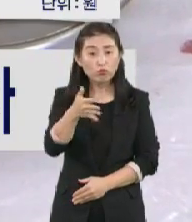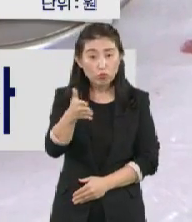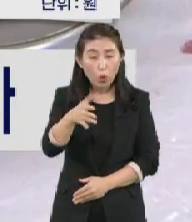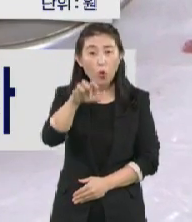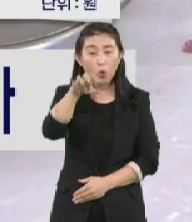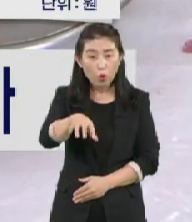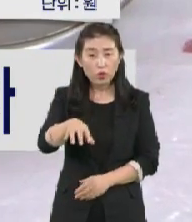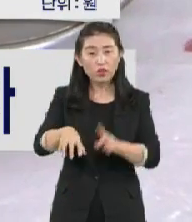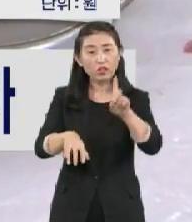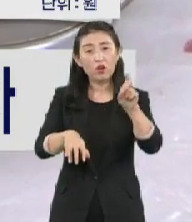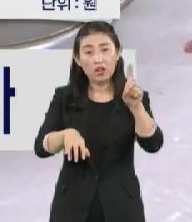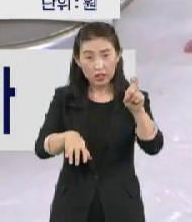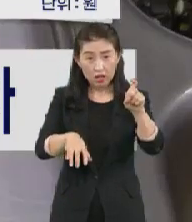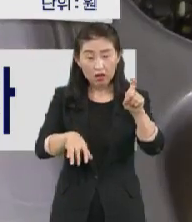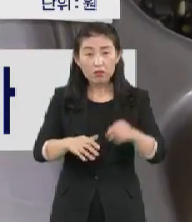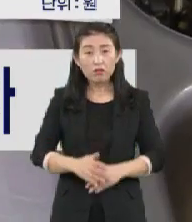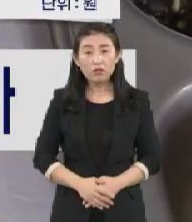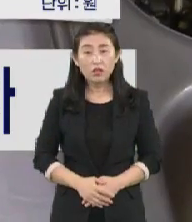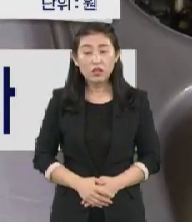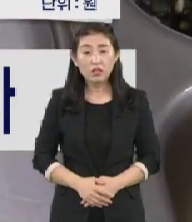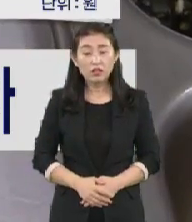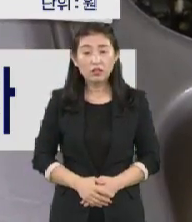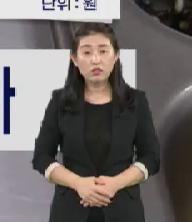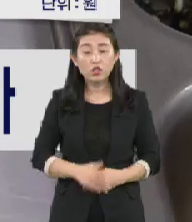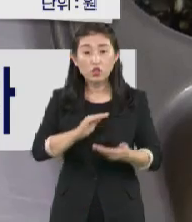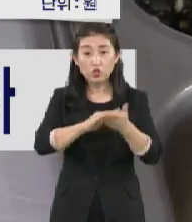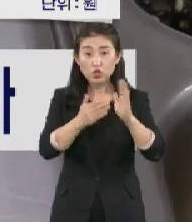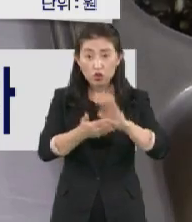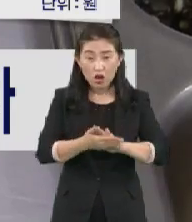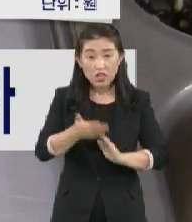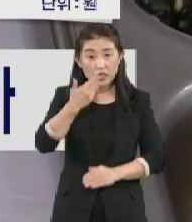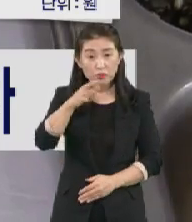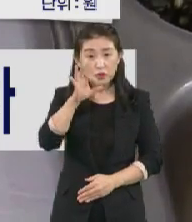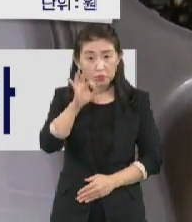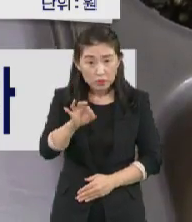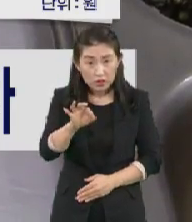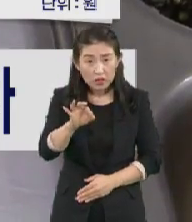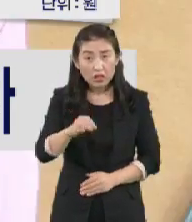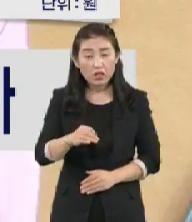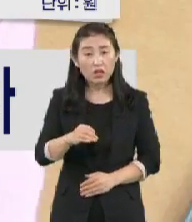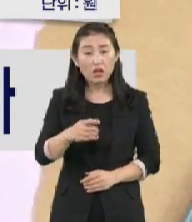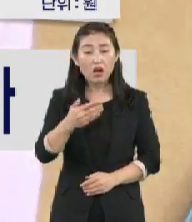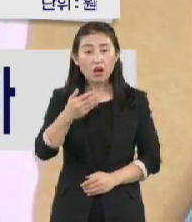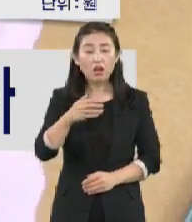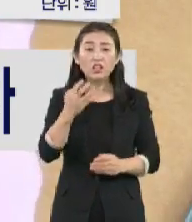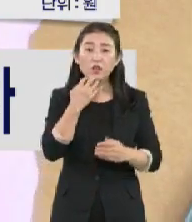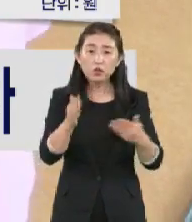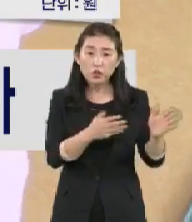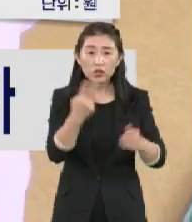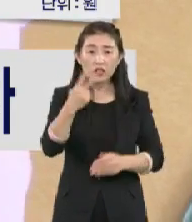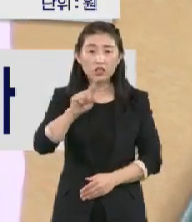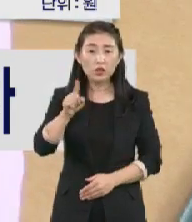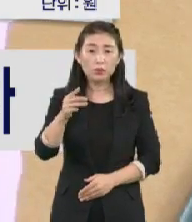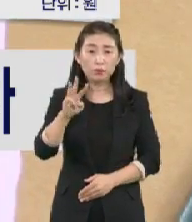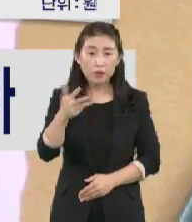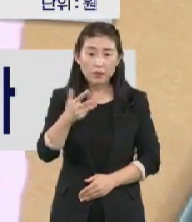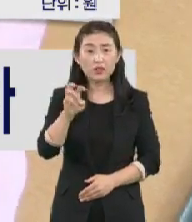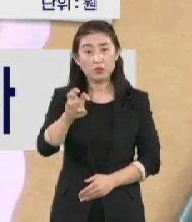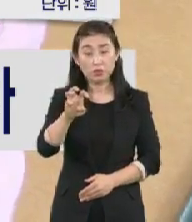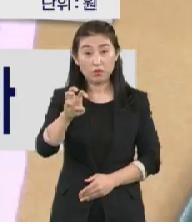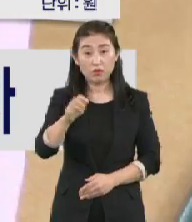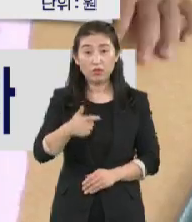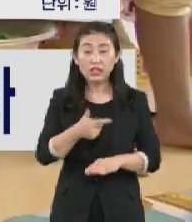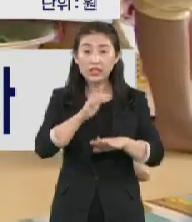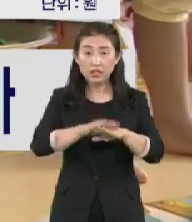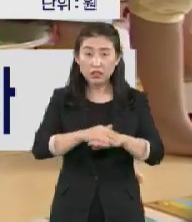시행중인 11개 시 도 가운데 공립 안서 유치원에 식품 b 단가가 한끼 당 경기도는 2,830 원 인데